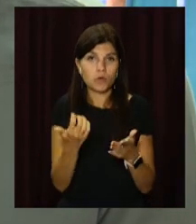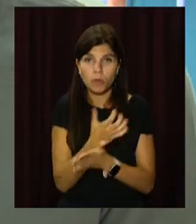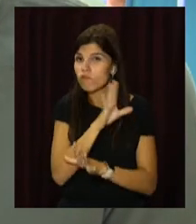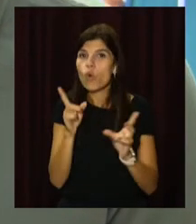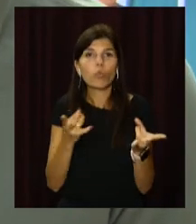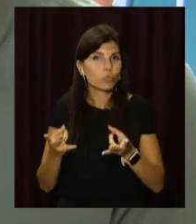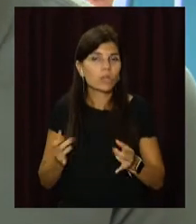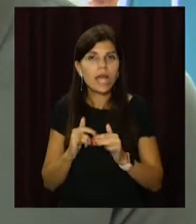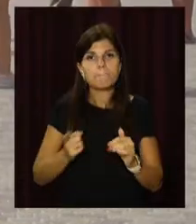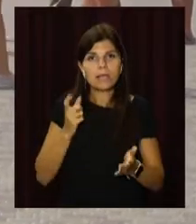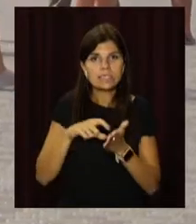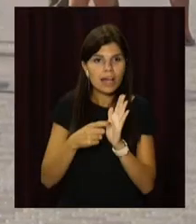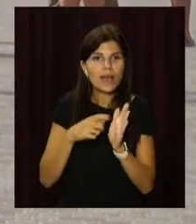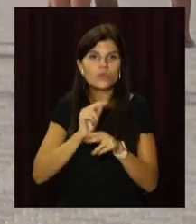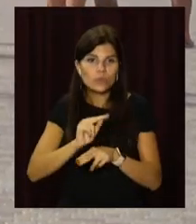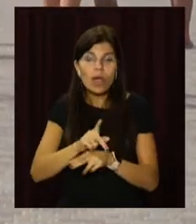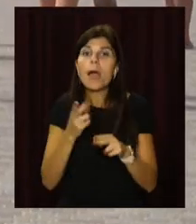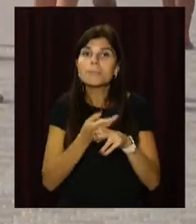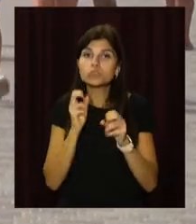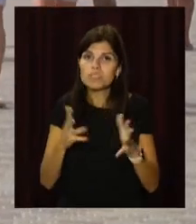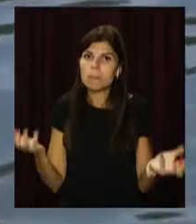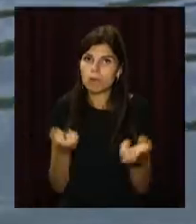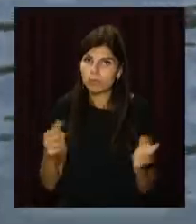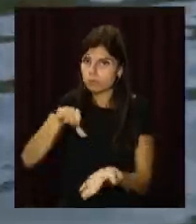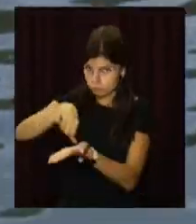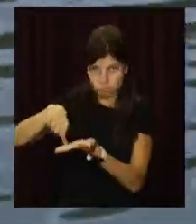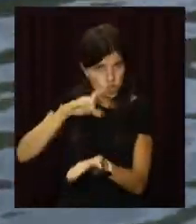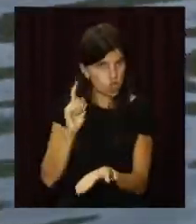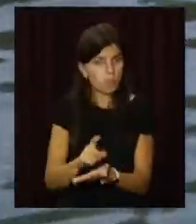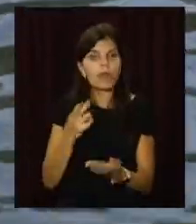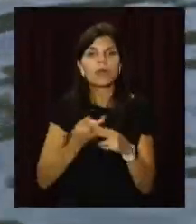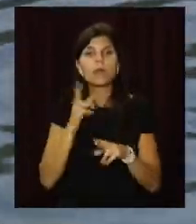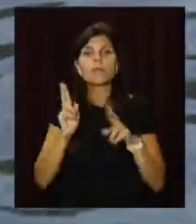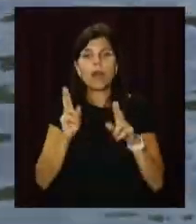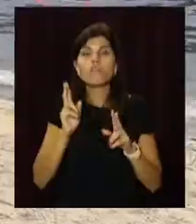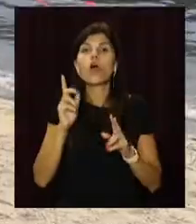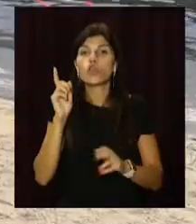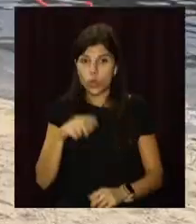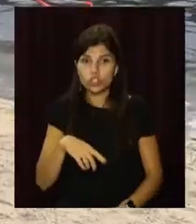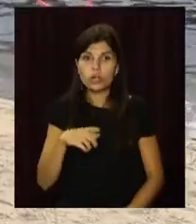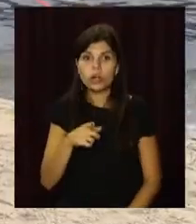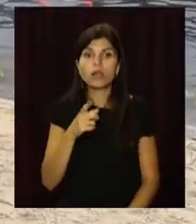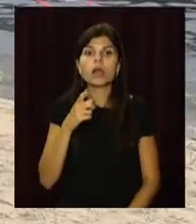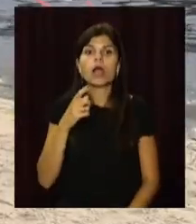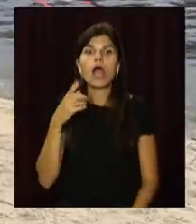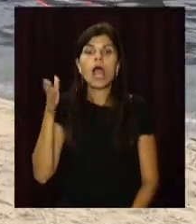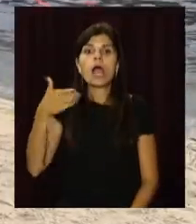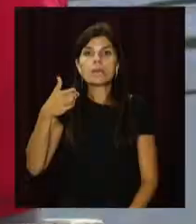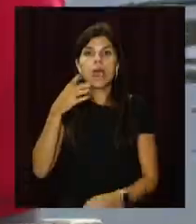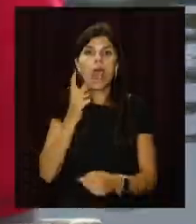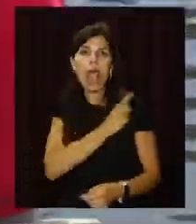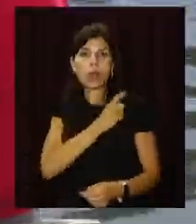для майстер-класів. За безпекою слідкували рятувальники, а за дотриманням правил риболовних змагань – рибоохоронний патруль. Вони